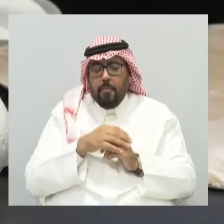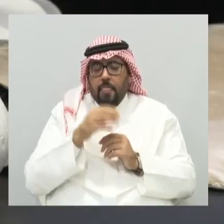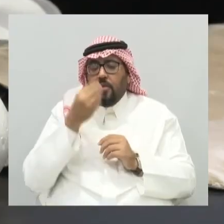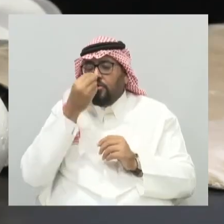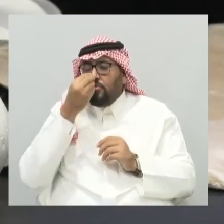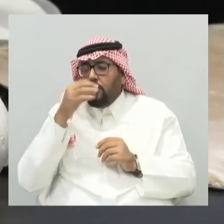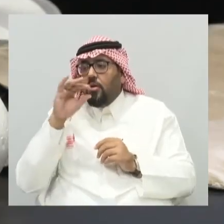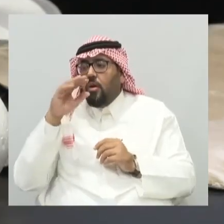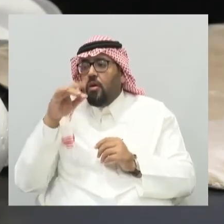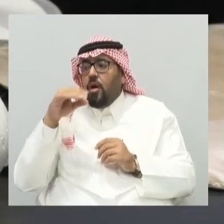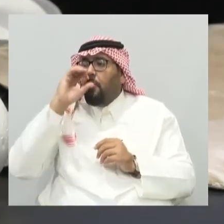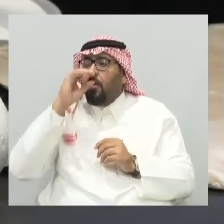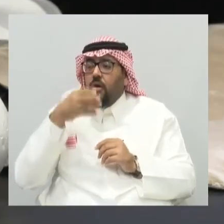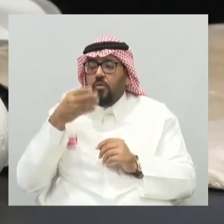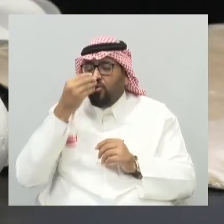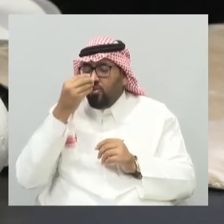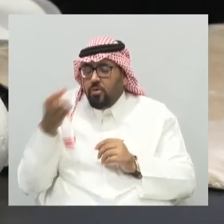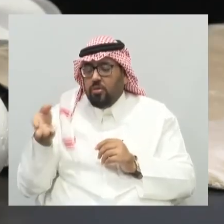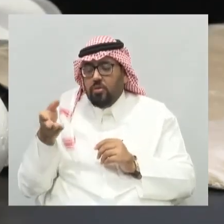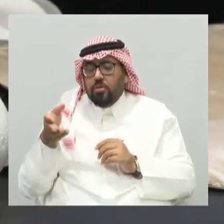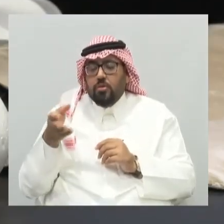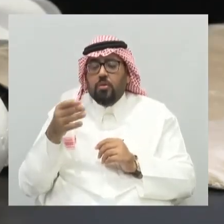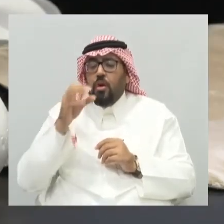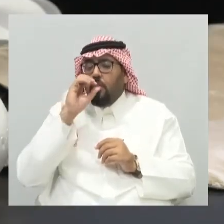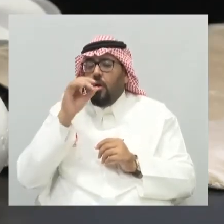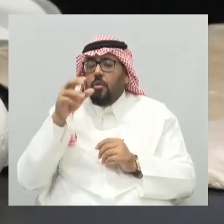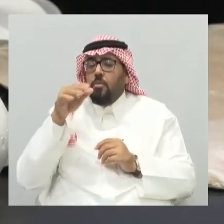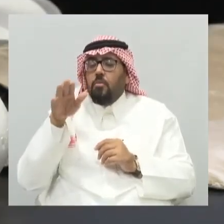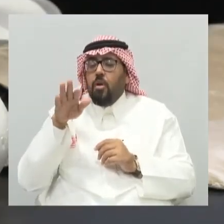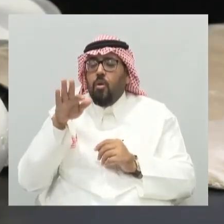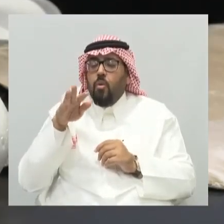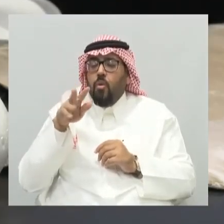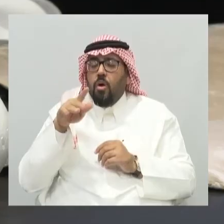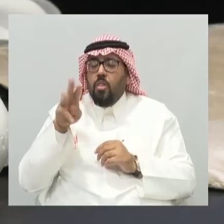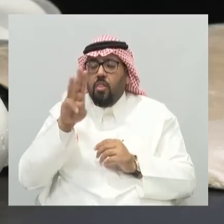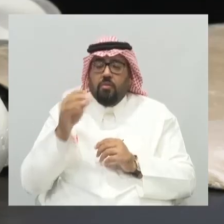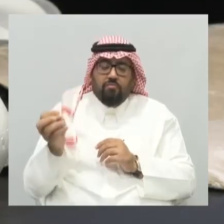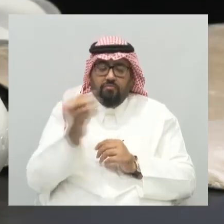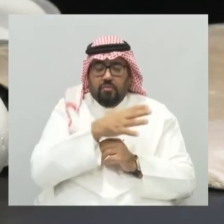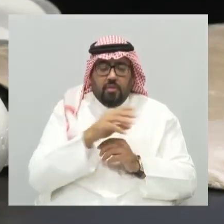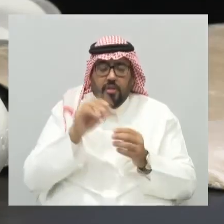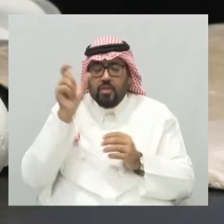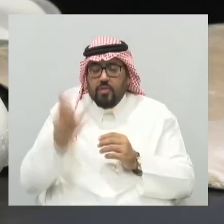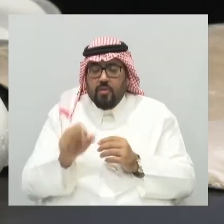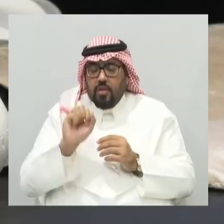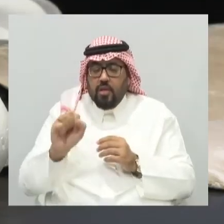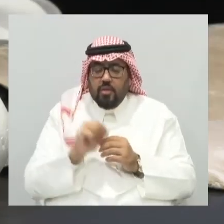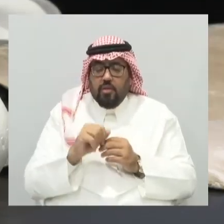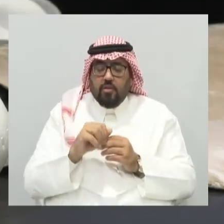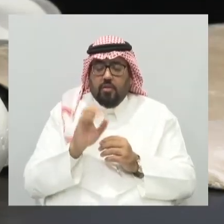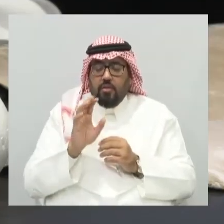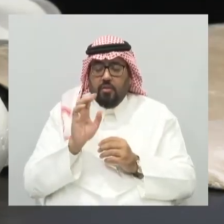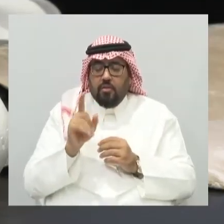شمينا ريحه في الماء نقول الماء ملوث احدا صفاته اذا